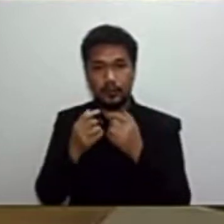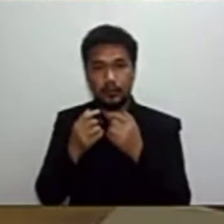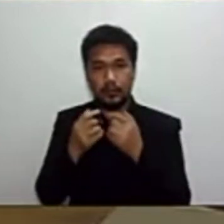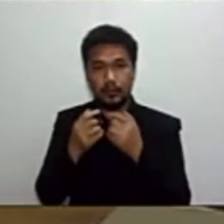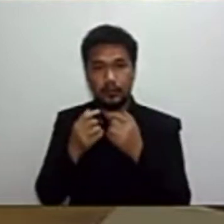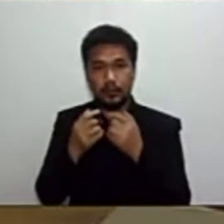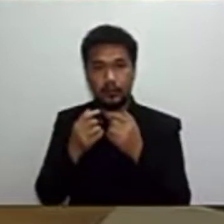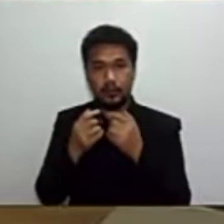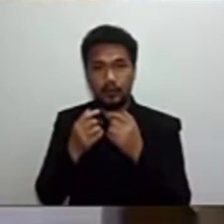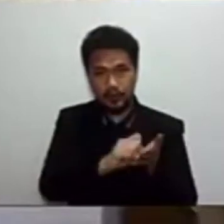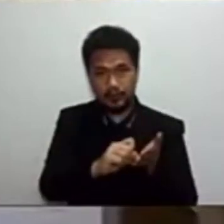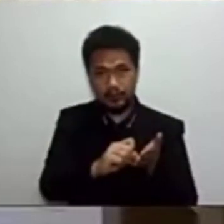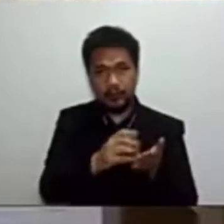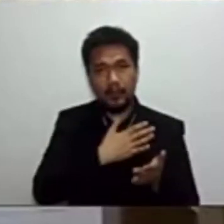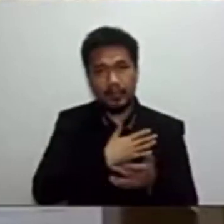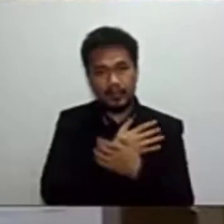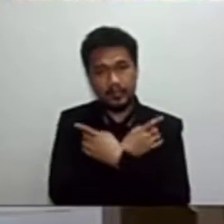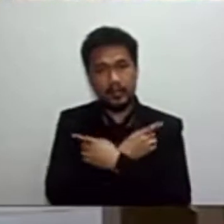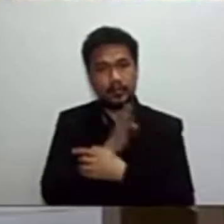pari na